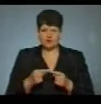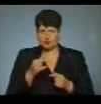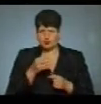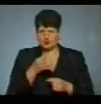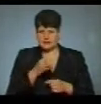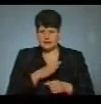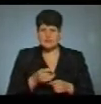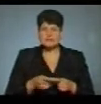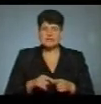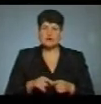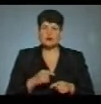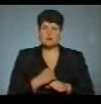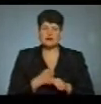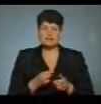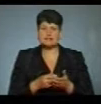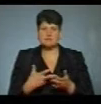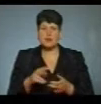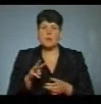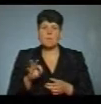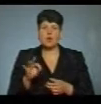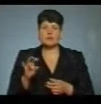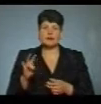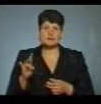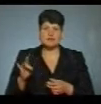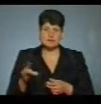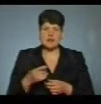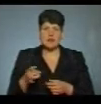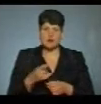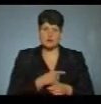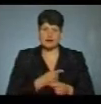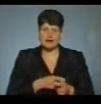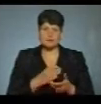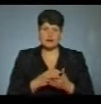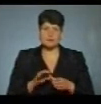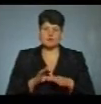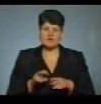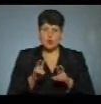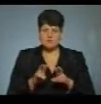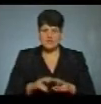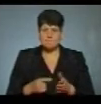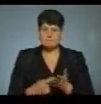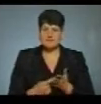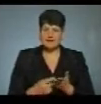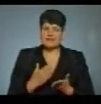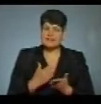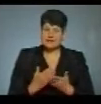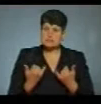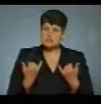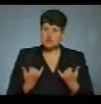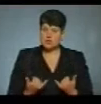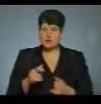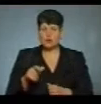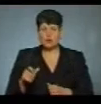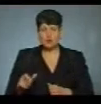тому що це проводить забір якраз Монастирська районна лікарня, де також ми мали би провести обстеження і підтвердити, чи є сьогодні